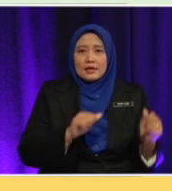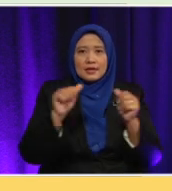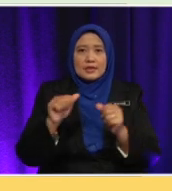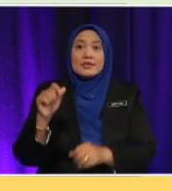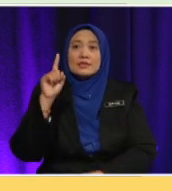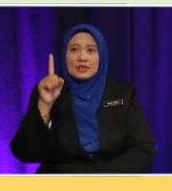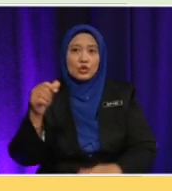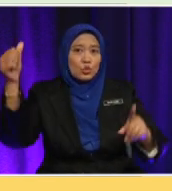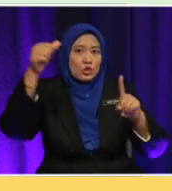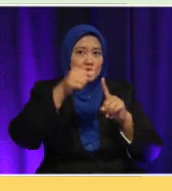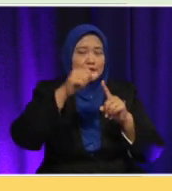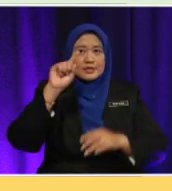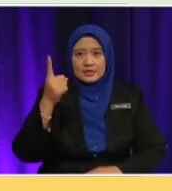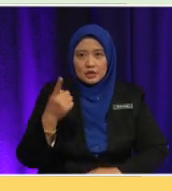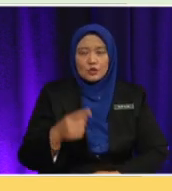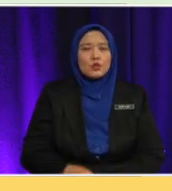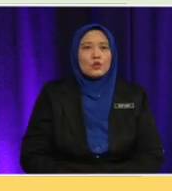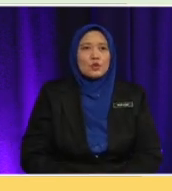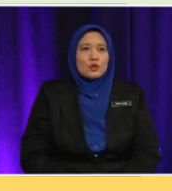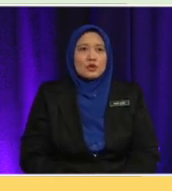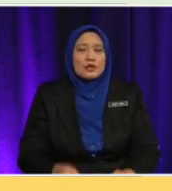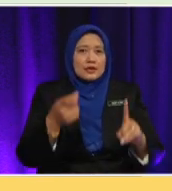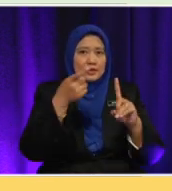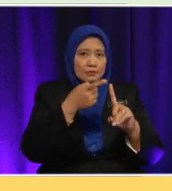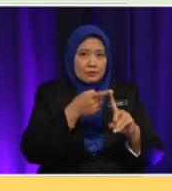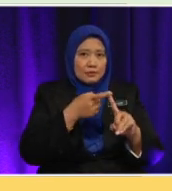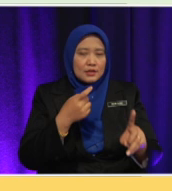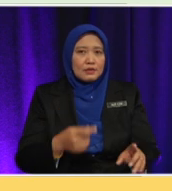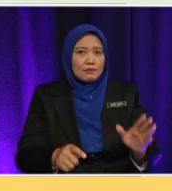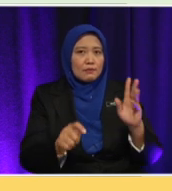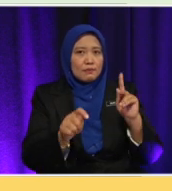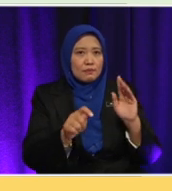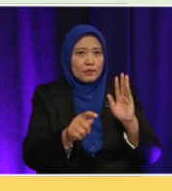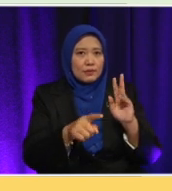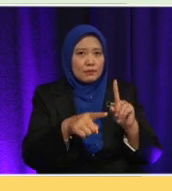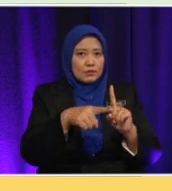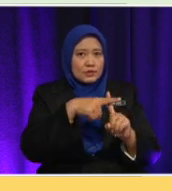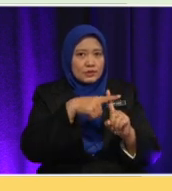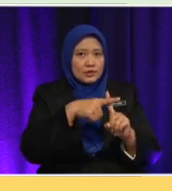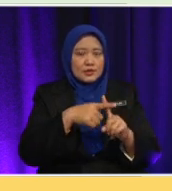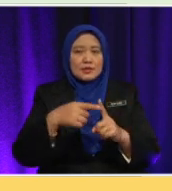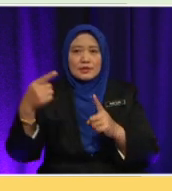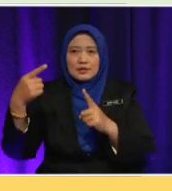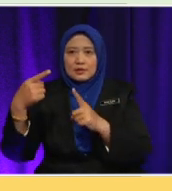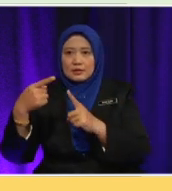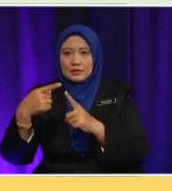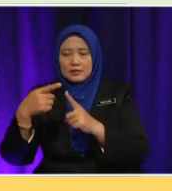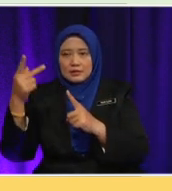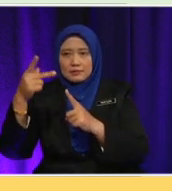sekali kita tidak kenal dulu apakah quantity yang ada dalam berita Edi oke yang pertama adalah charge